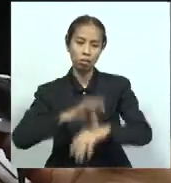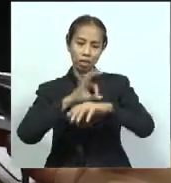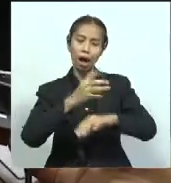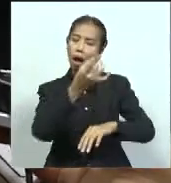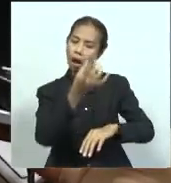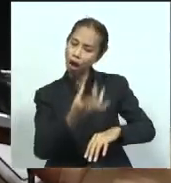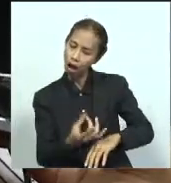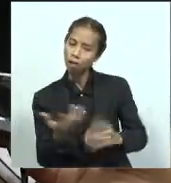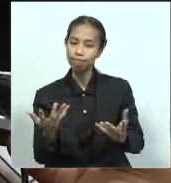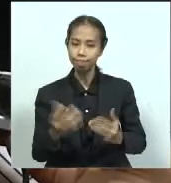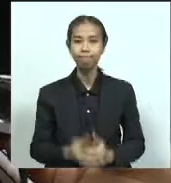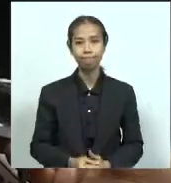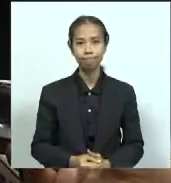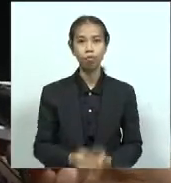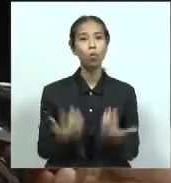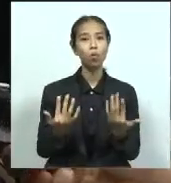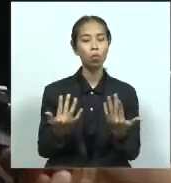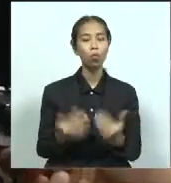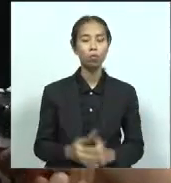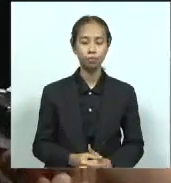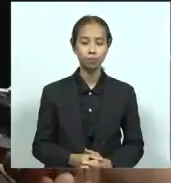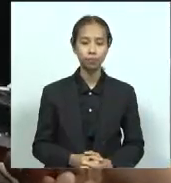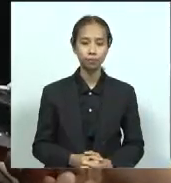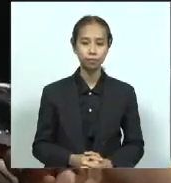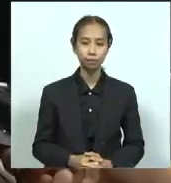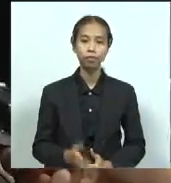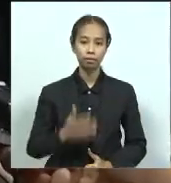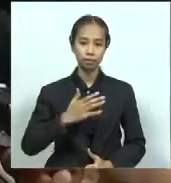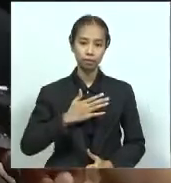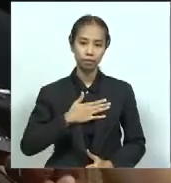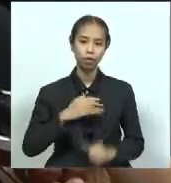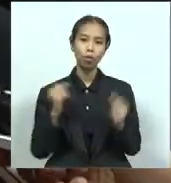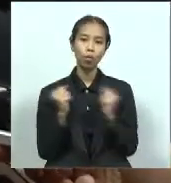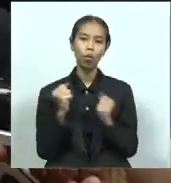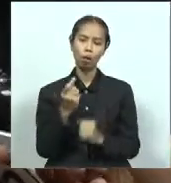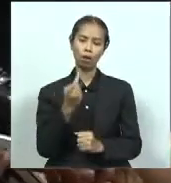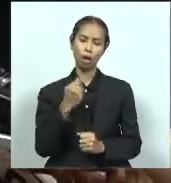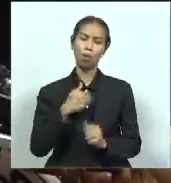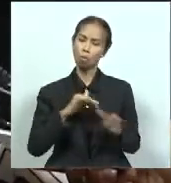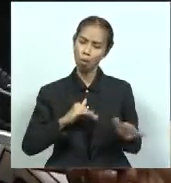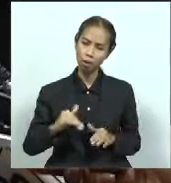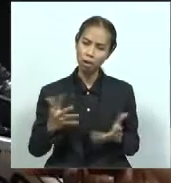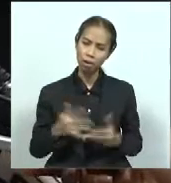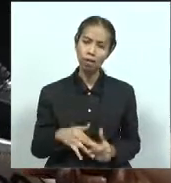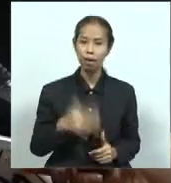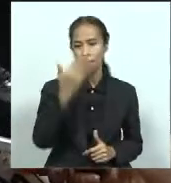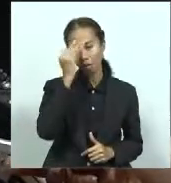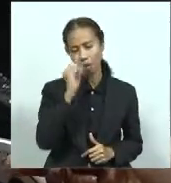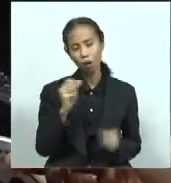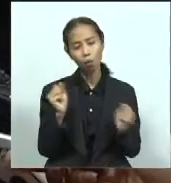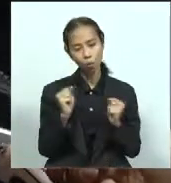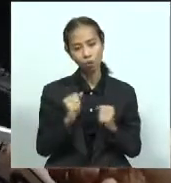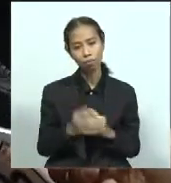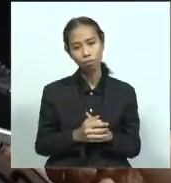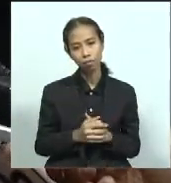ไร ร อผมก็กลัวคำถามนี่แหละครับที่ท่านถามนี่แหละเพราะท่านก็จะไปลงตรงนี้แหละเอ